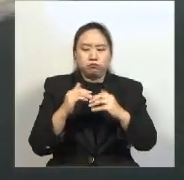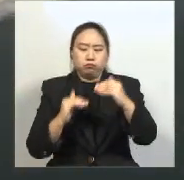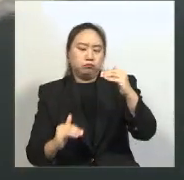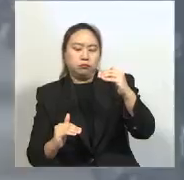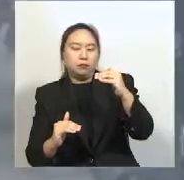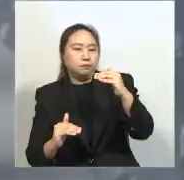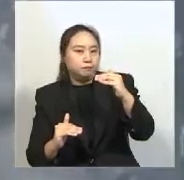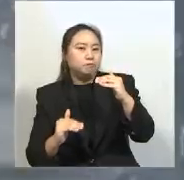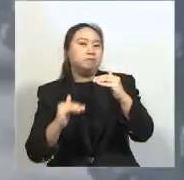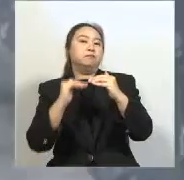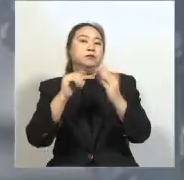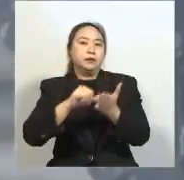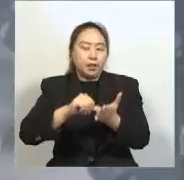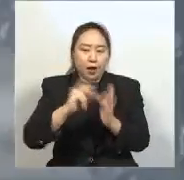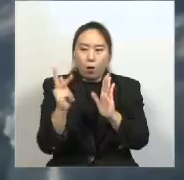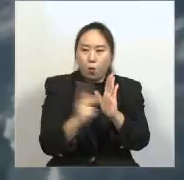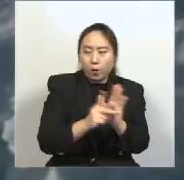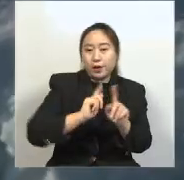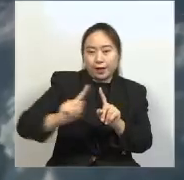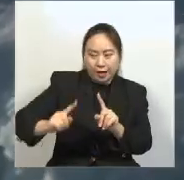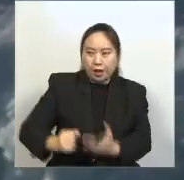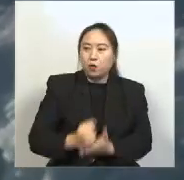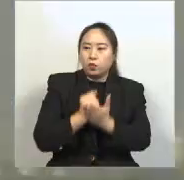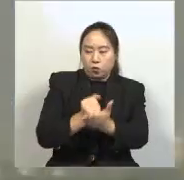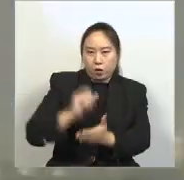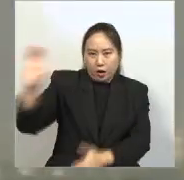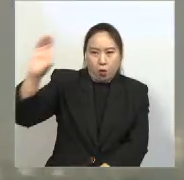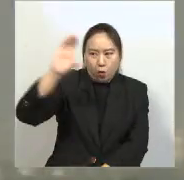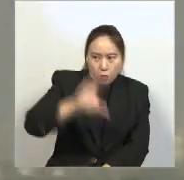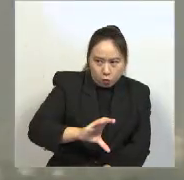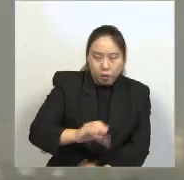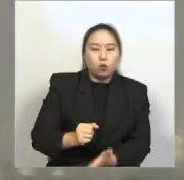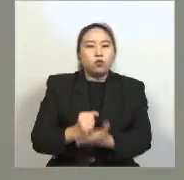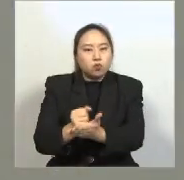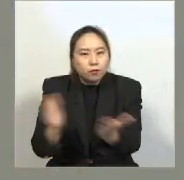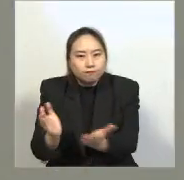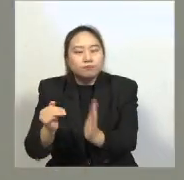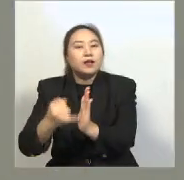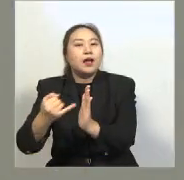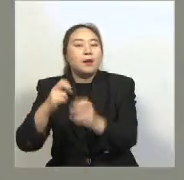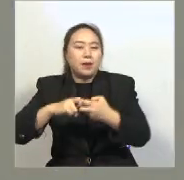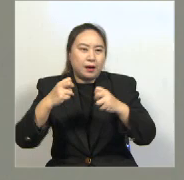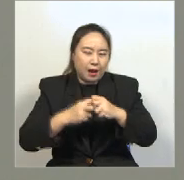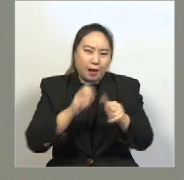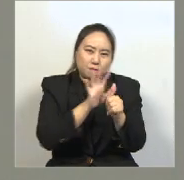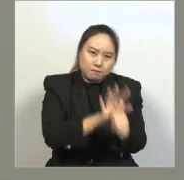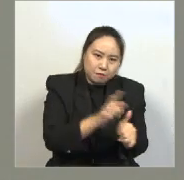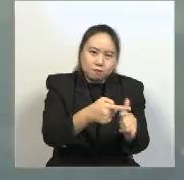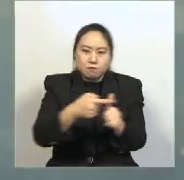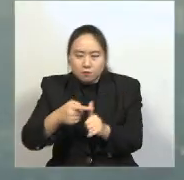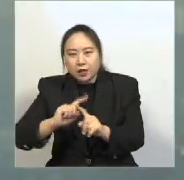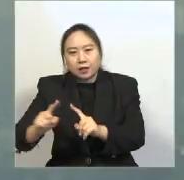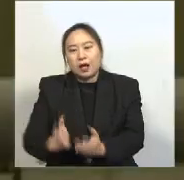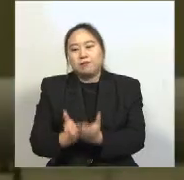ปรับปรุงกฎระเบียบอำนวยความสะดวกให้กับนักลงทุนเพิ่มขึ้นรวมถึงแก้ปัญหาการค้ามนุษย์และประมงผิดกฎหม